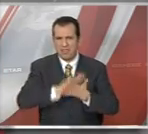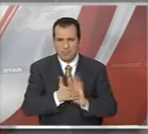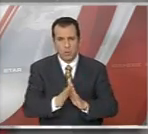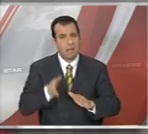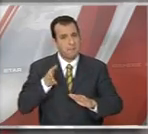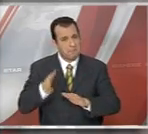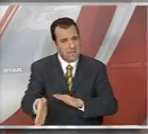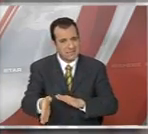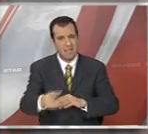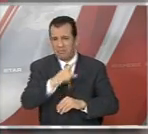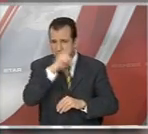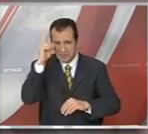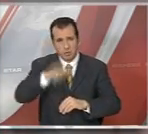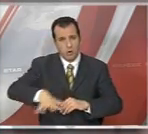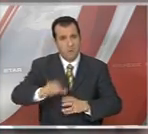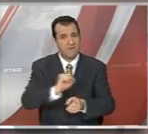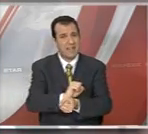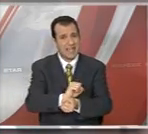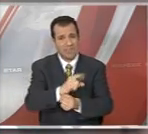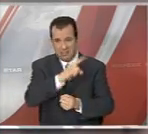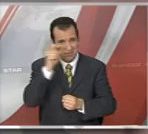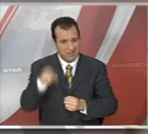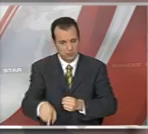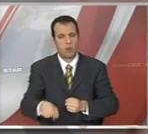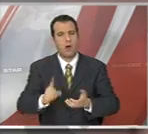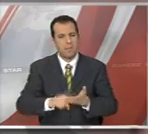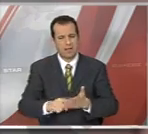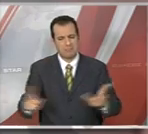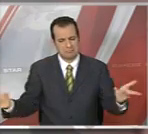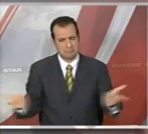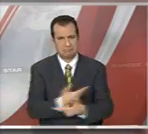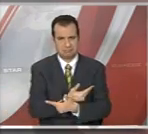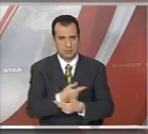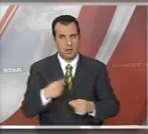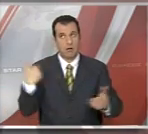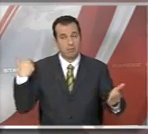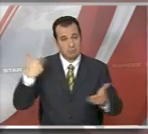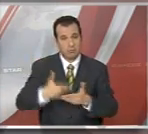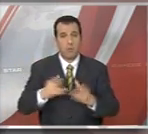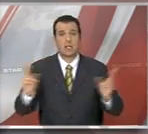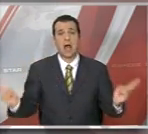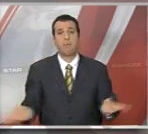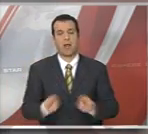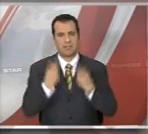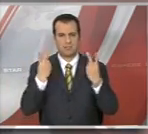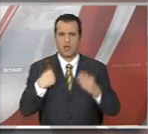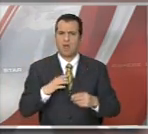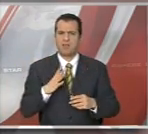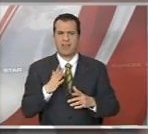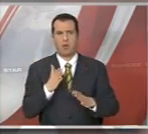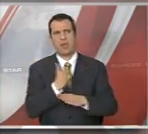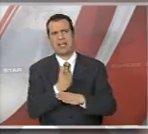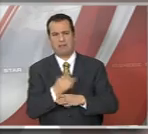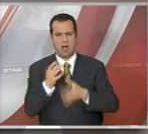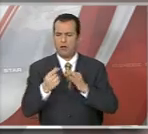μέσα σε αυτό το δύσκολο κομμάτι του σωφρονιστικού συστήματος κυρία τσαγκάρη πολλές αποκαλύψεις το τελευταίο χρονικό διάστημα εγώ δεν θέλω να